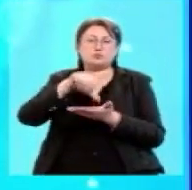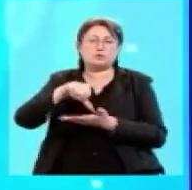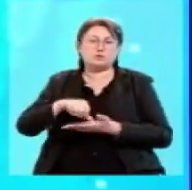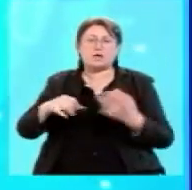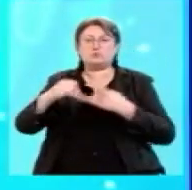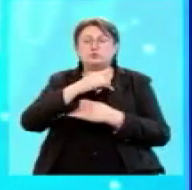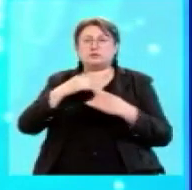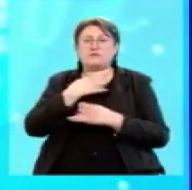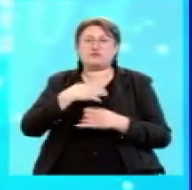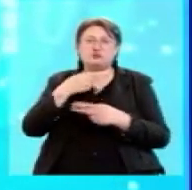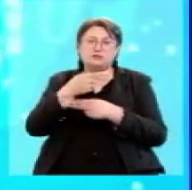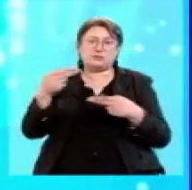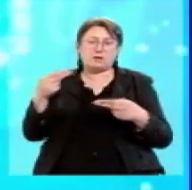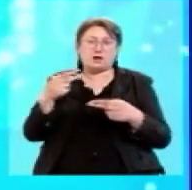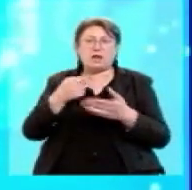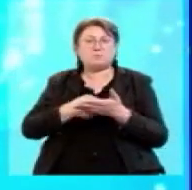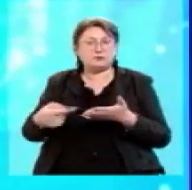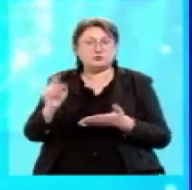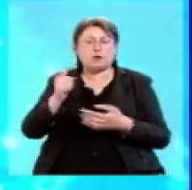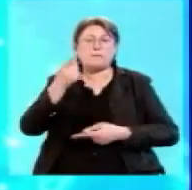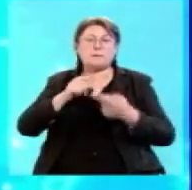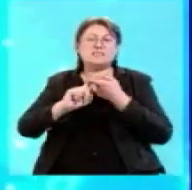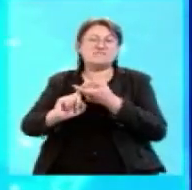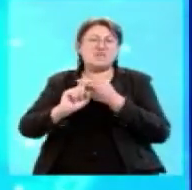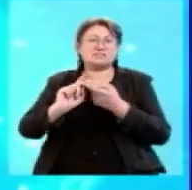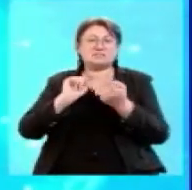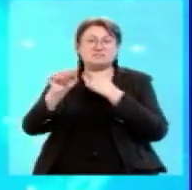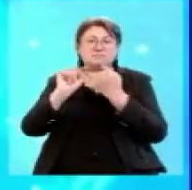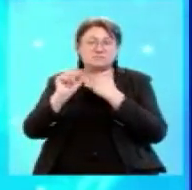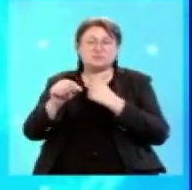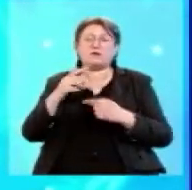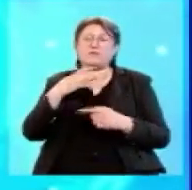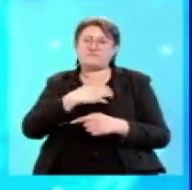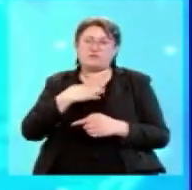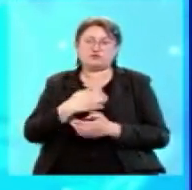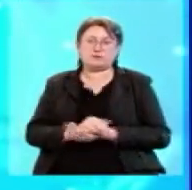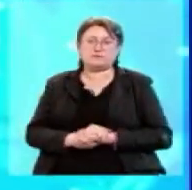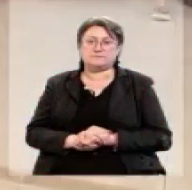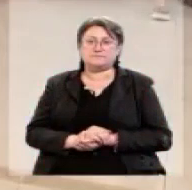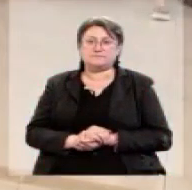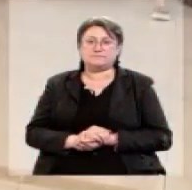участников и обсудил актуальные темы, отметив, что обратная связь с населением как никогда важна.